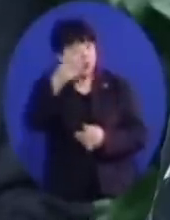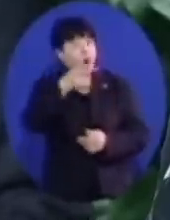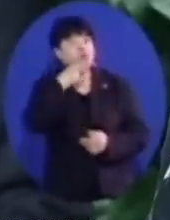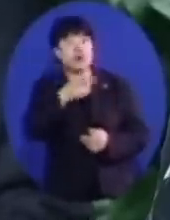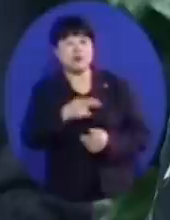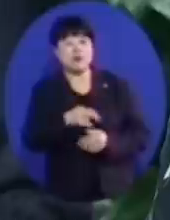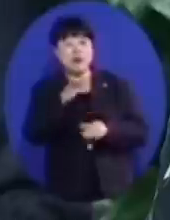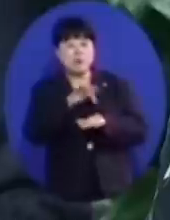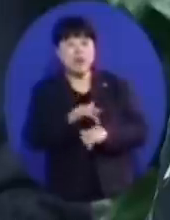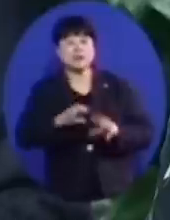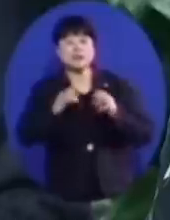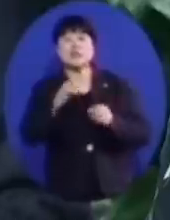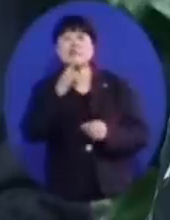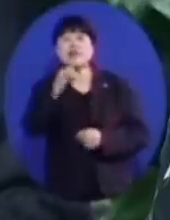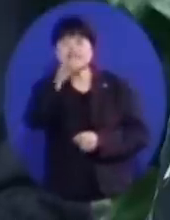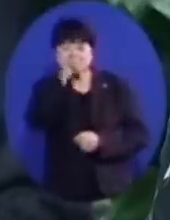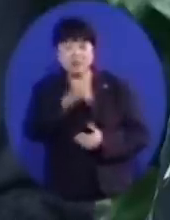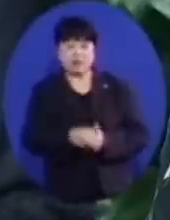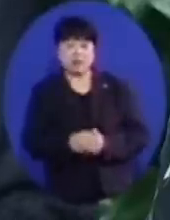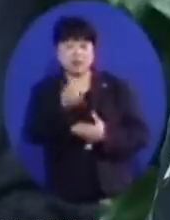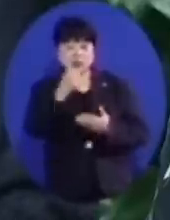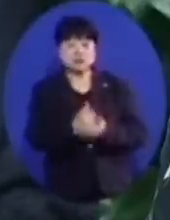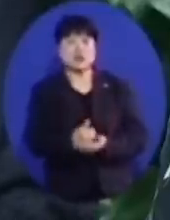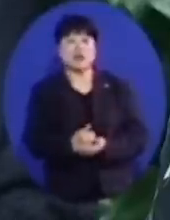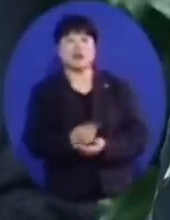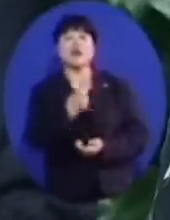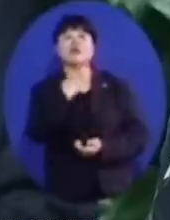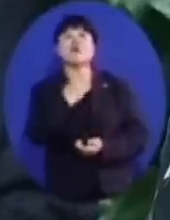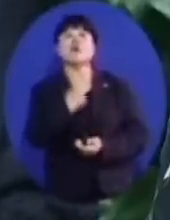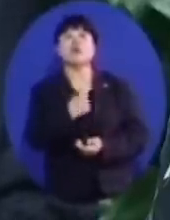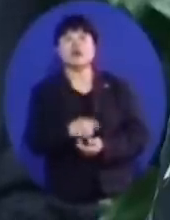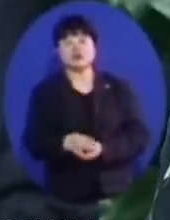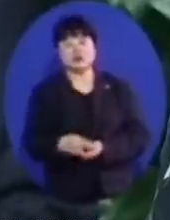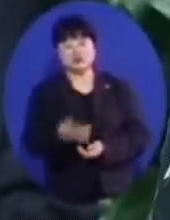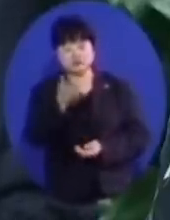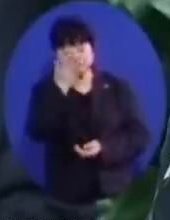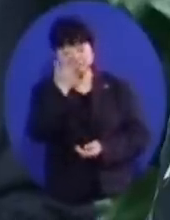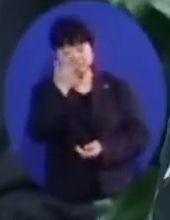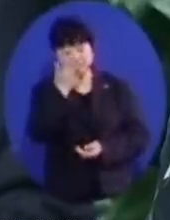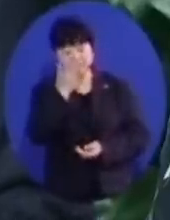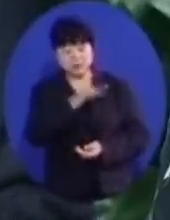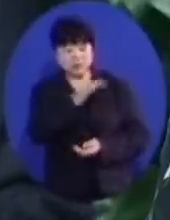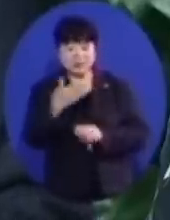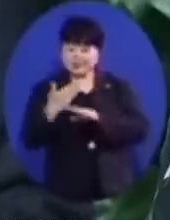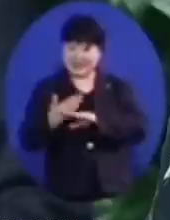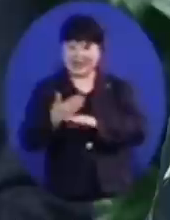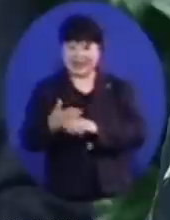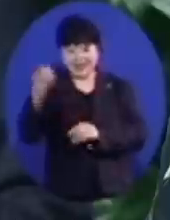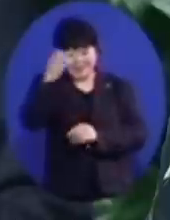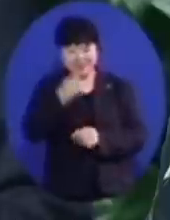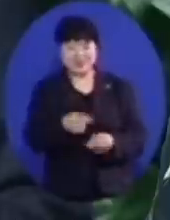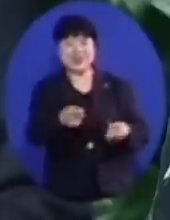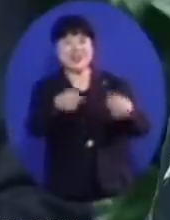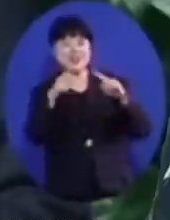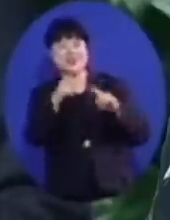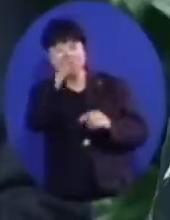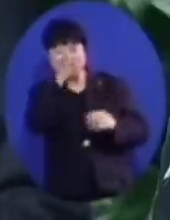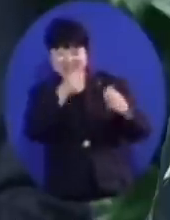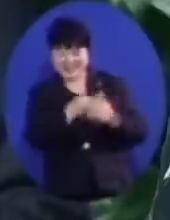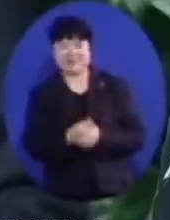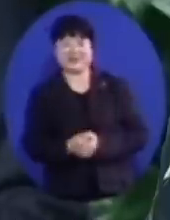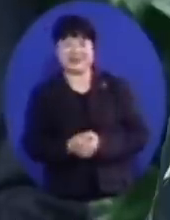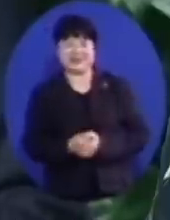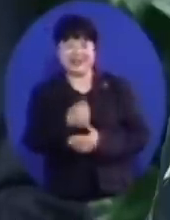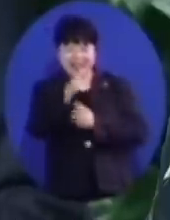마귀와 세상만 들어와 있는 것입니다 죄를 지어도 아무렇지도 않습니다 그러나 우리는 성령이 들어와 있어요